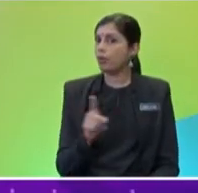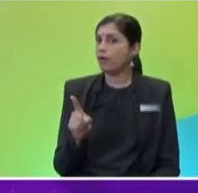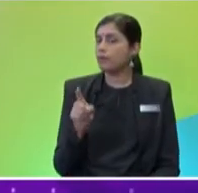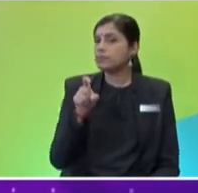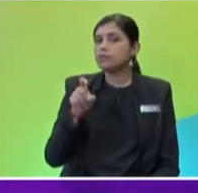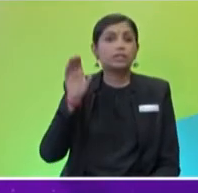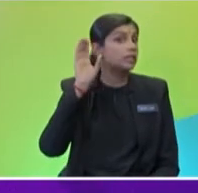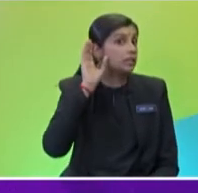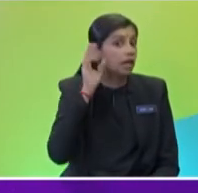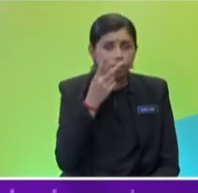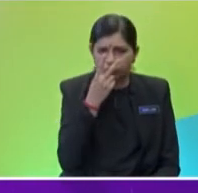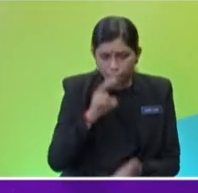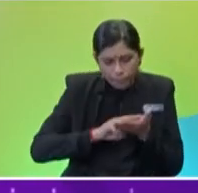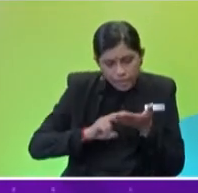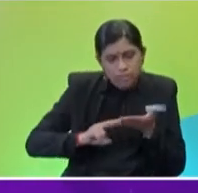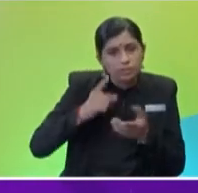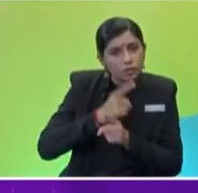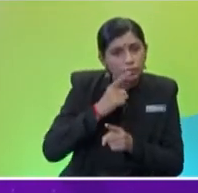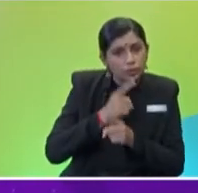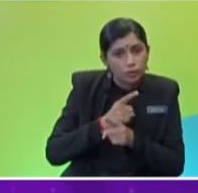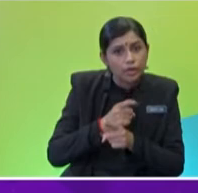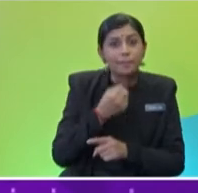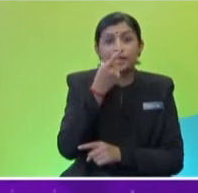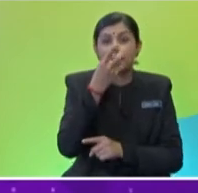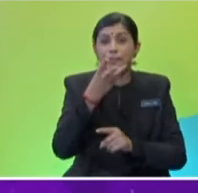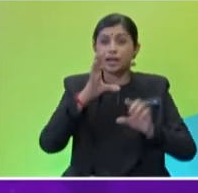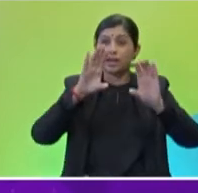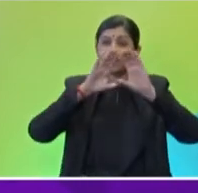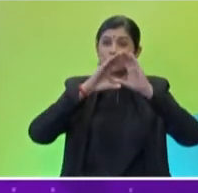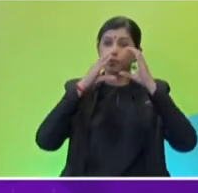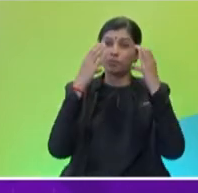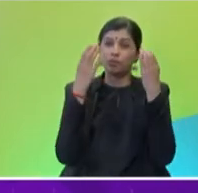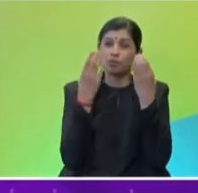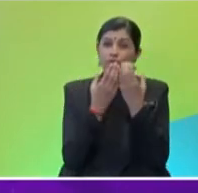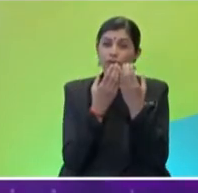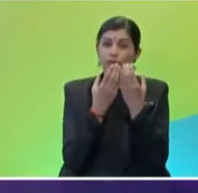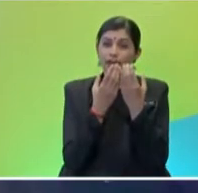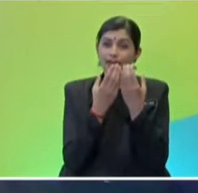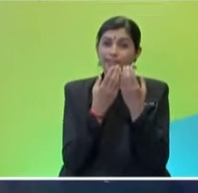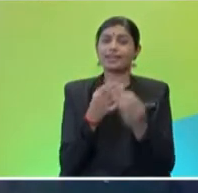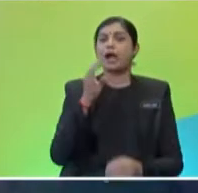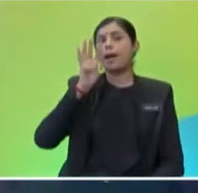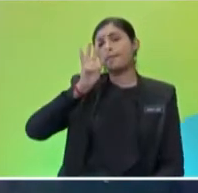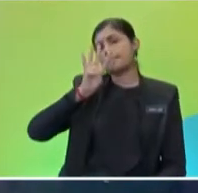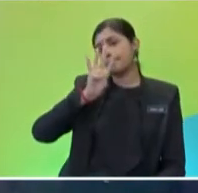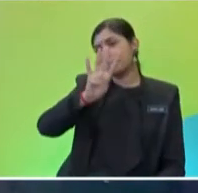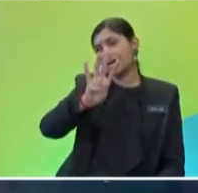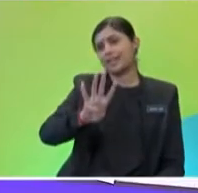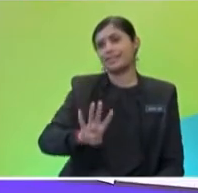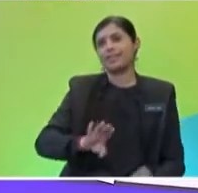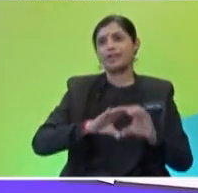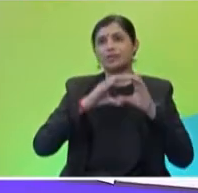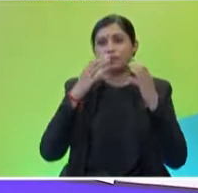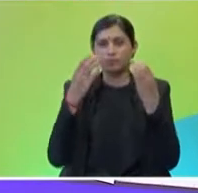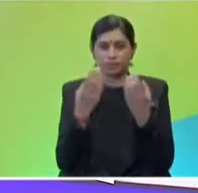Jadi jawapan yang paling tepat ialah 4. Tanda bagus untuk Yana Kasih dan juga